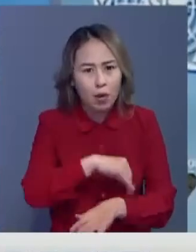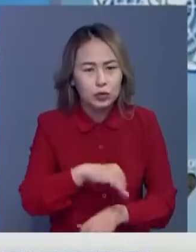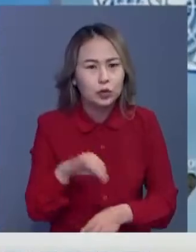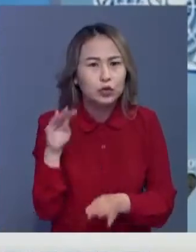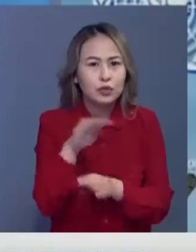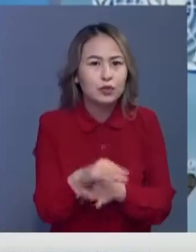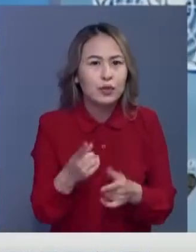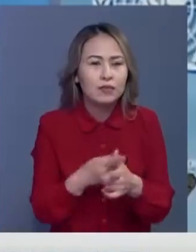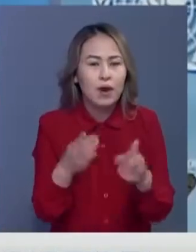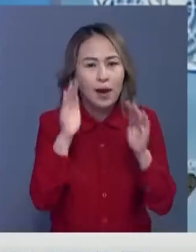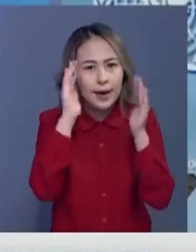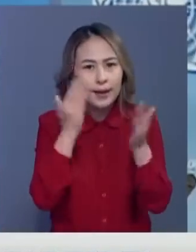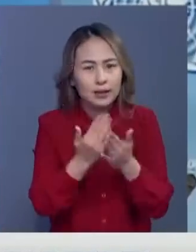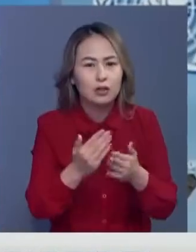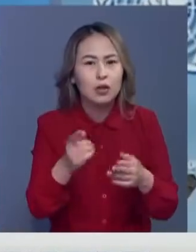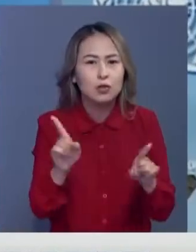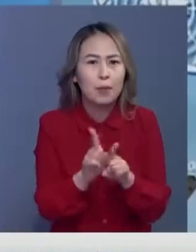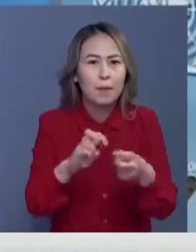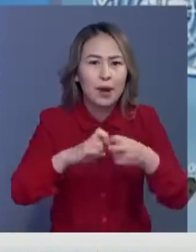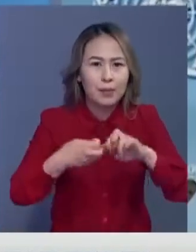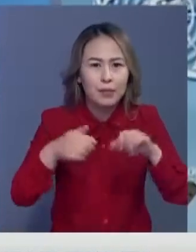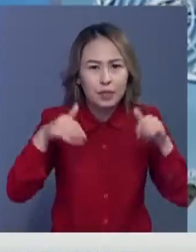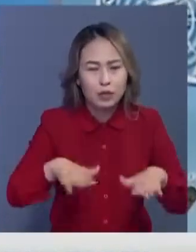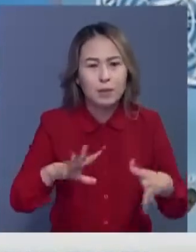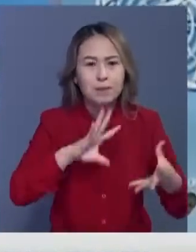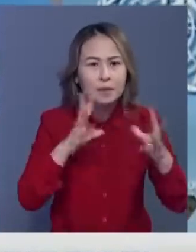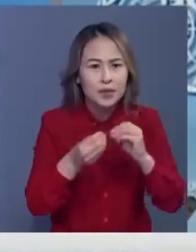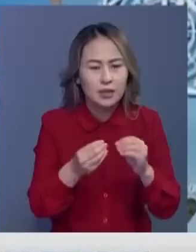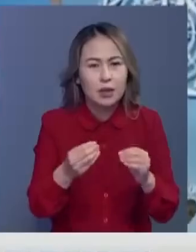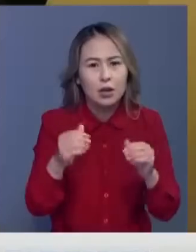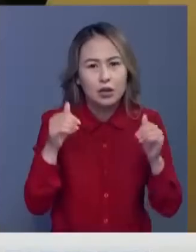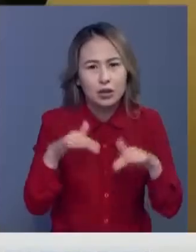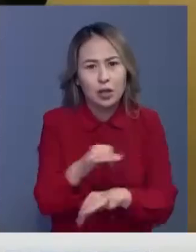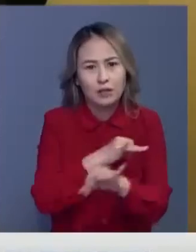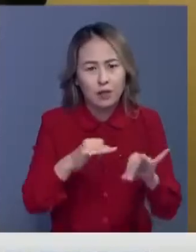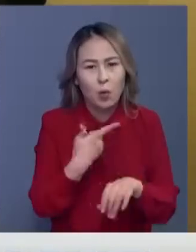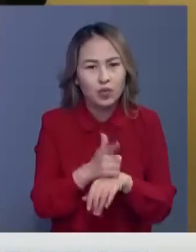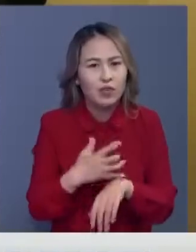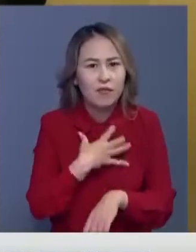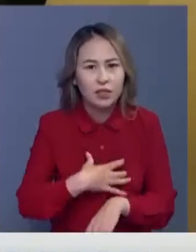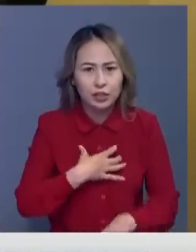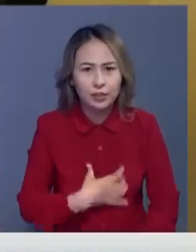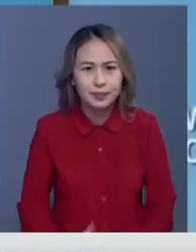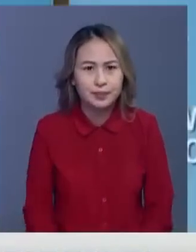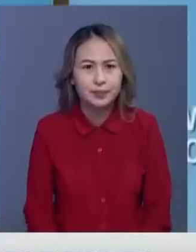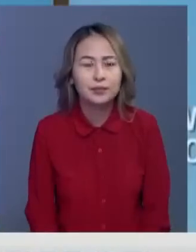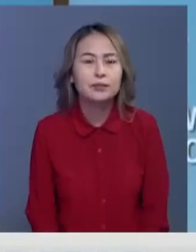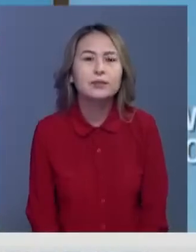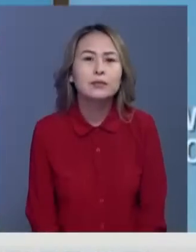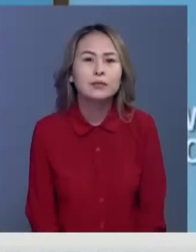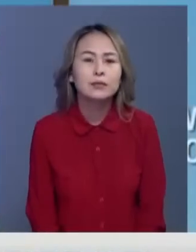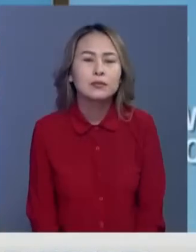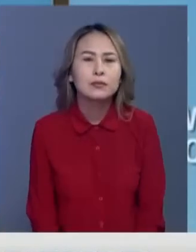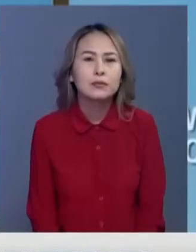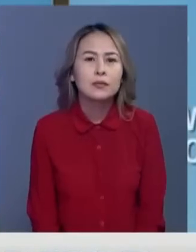Өңір елдерінің карантиннен шығу шараларын бірлесіп талқылауы маңызды деп санаймын. From the beginning, WHO has acted